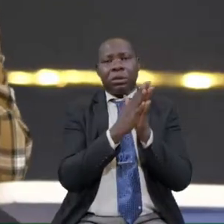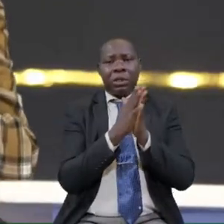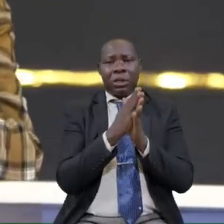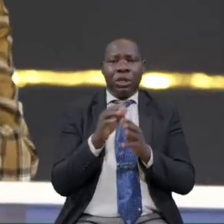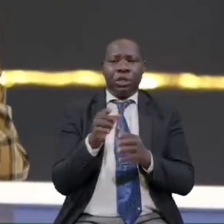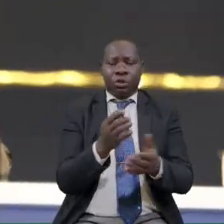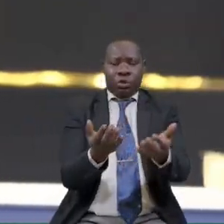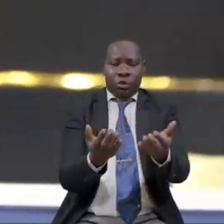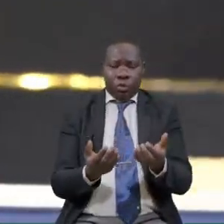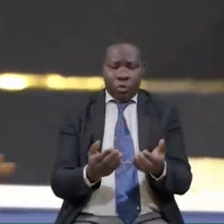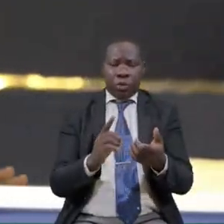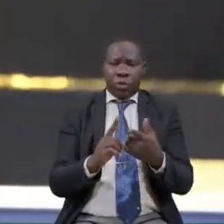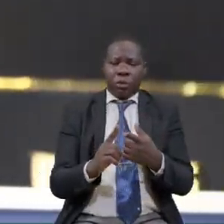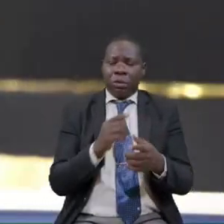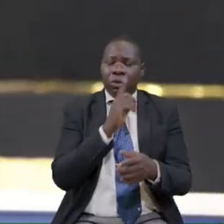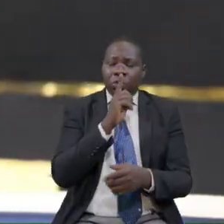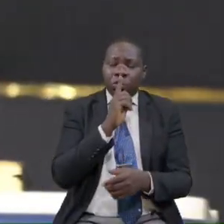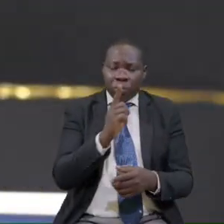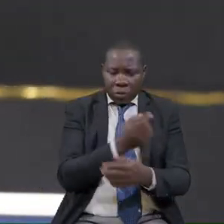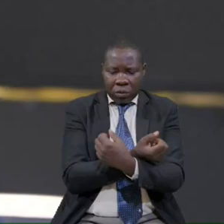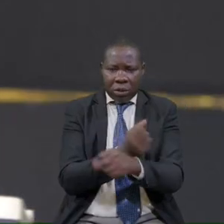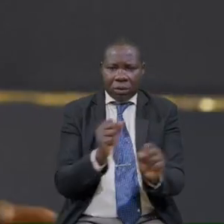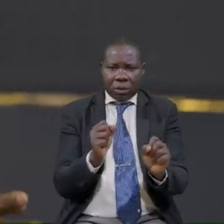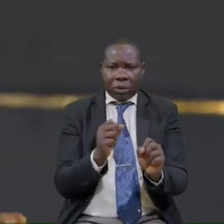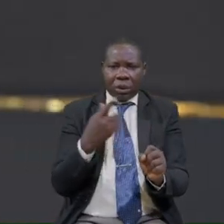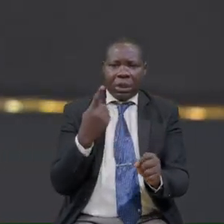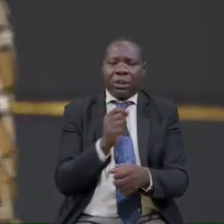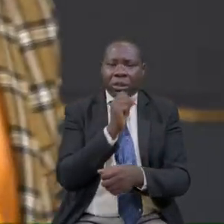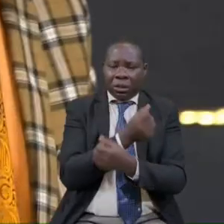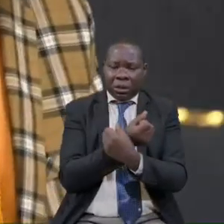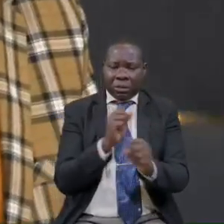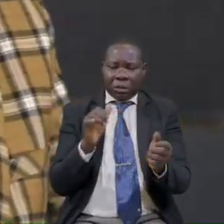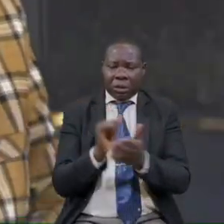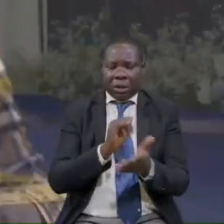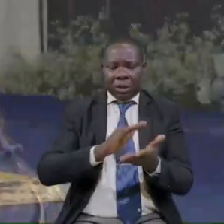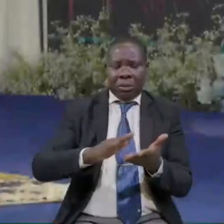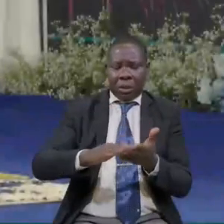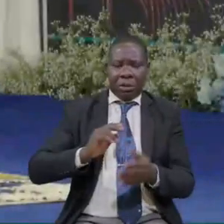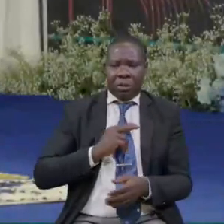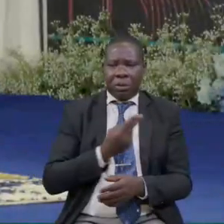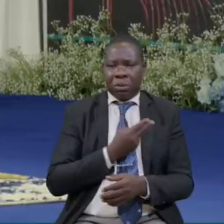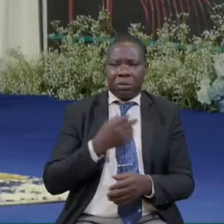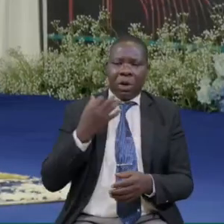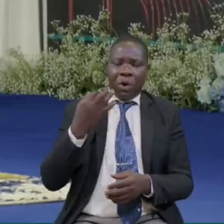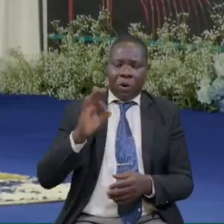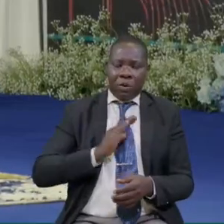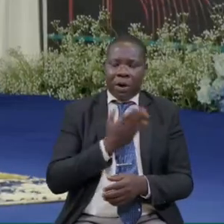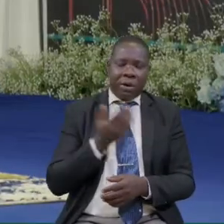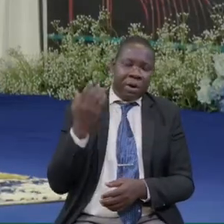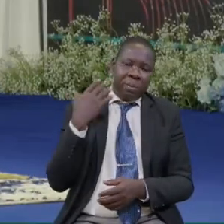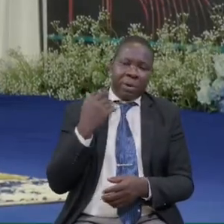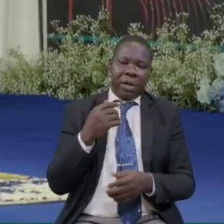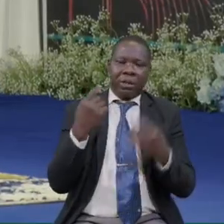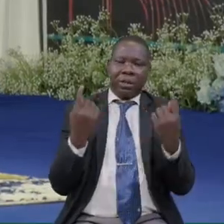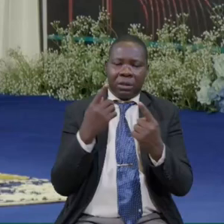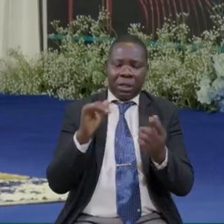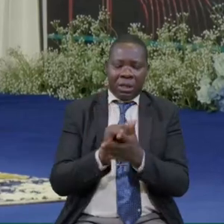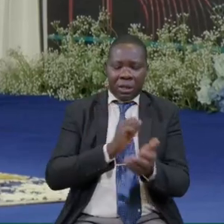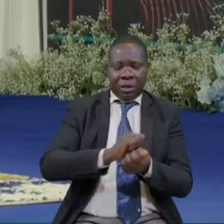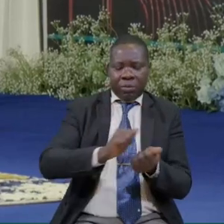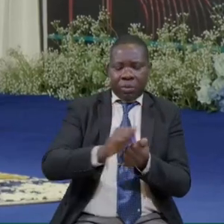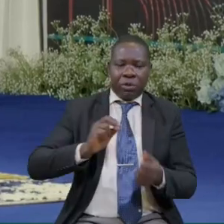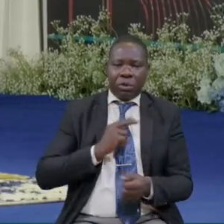satisfaire un désir religieux. Vous voulez réellement être sauvé et le salut